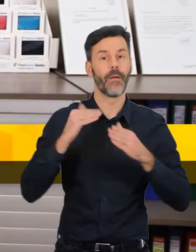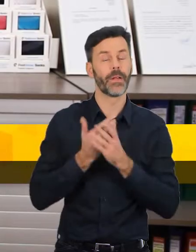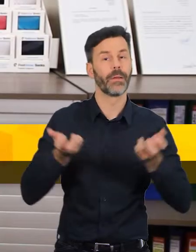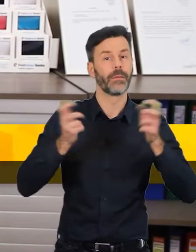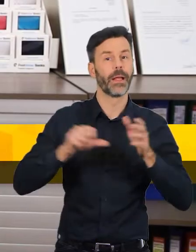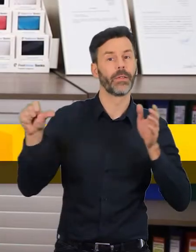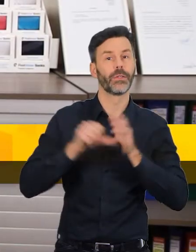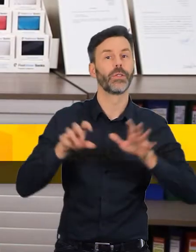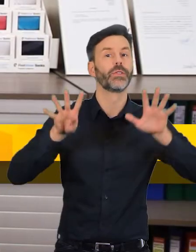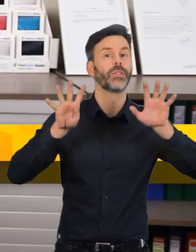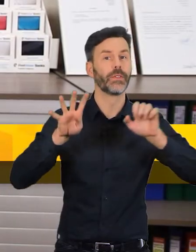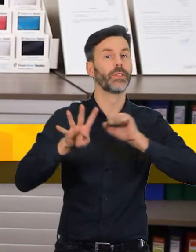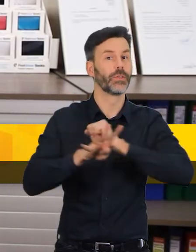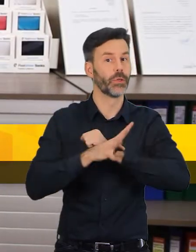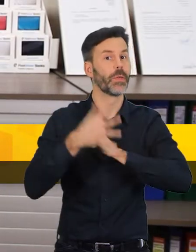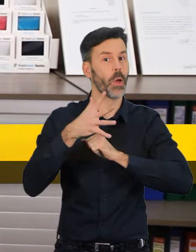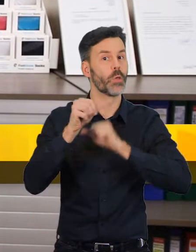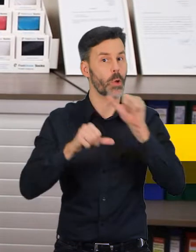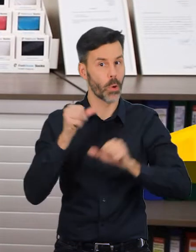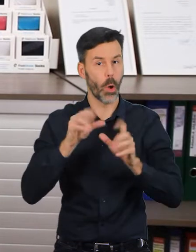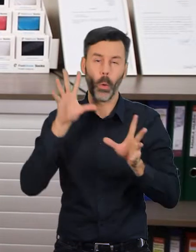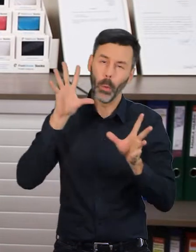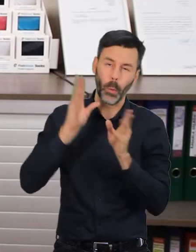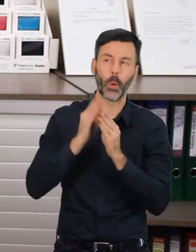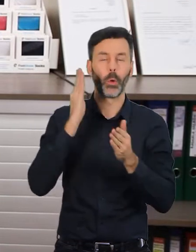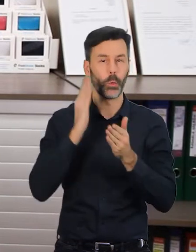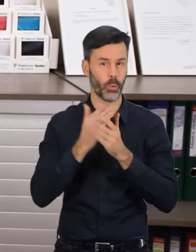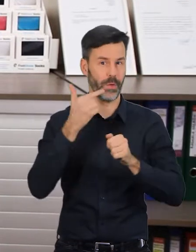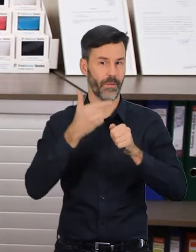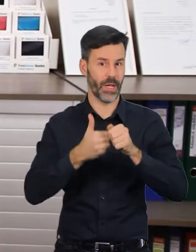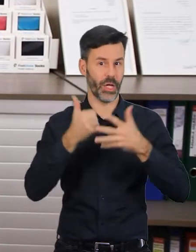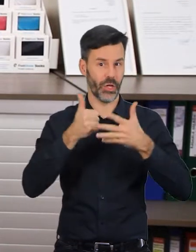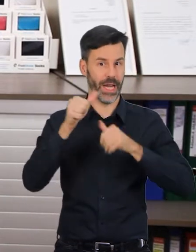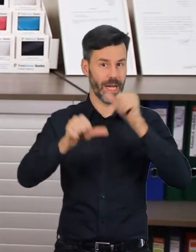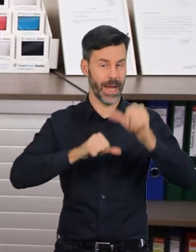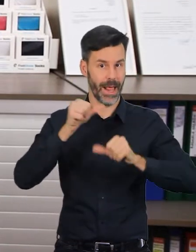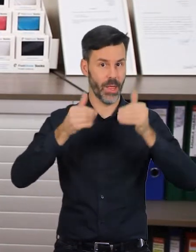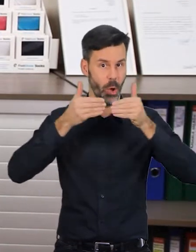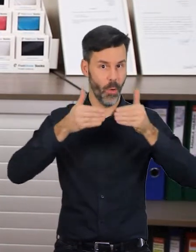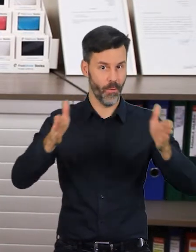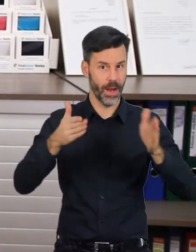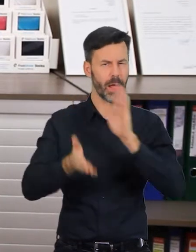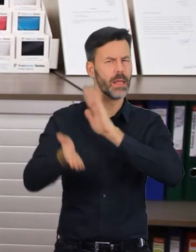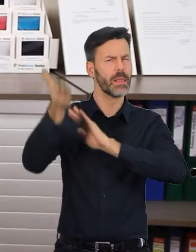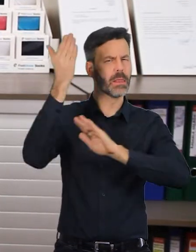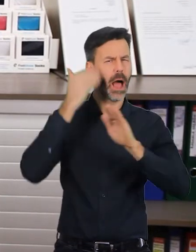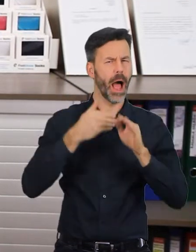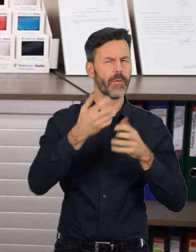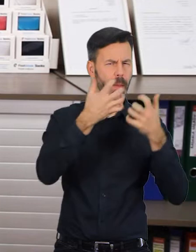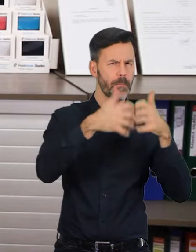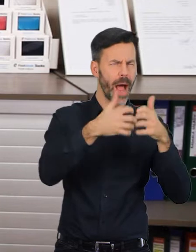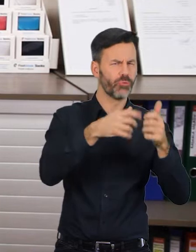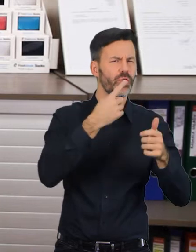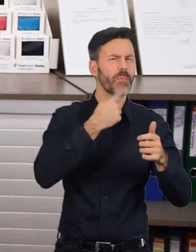Firma powstała w 1995 roku, więc na rynku jesteśmy obecni ponad 26 lat. Zaczynaliśmy od kilku